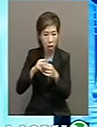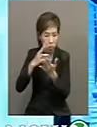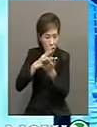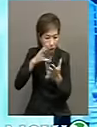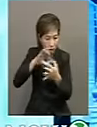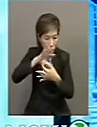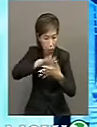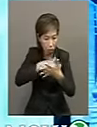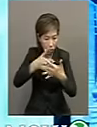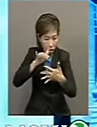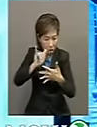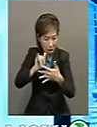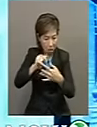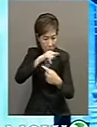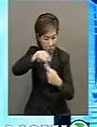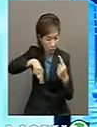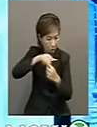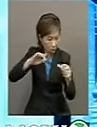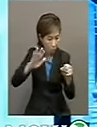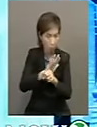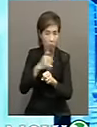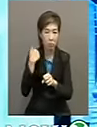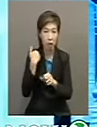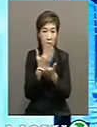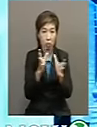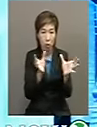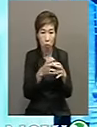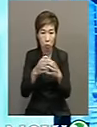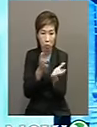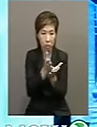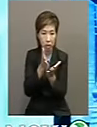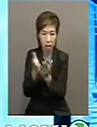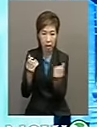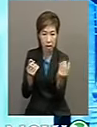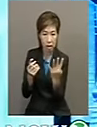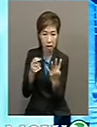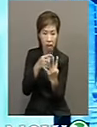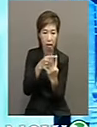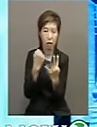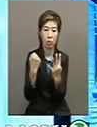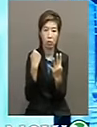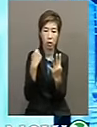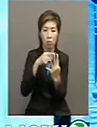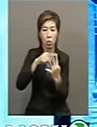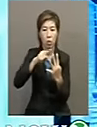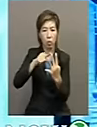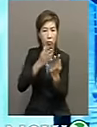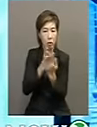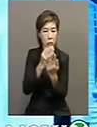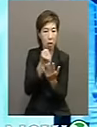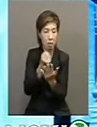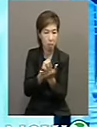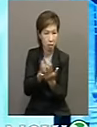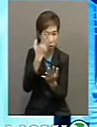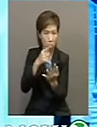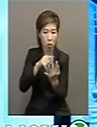อย่รอบครอบและรอบด้านโดยกำหนดเป็กลุมยุทษาต์ ด้านก็คอ ยุษาตด้านคามมนคมยุทษาสตด้านความมง